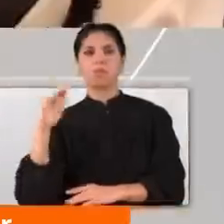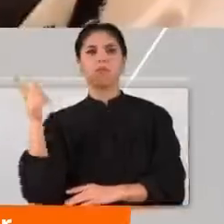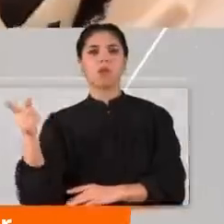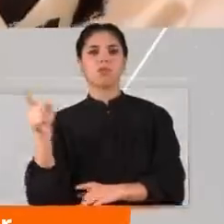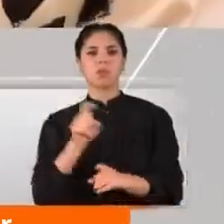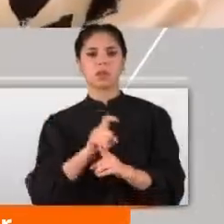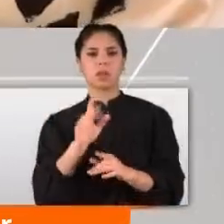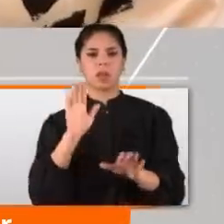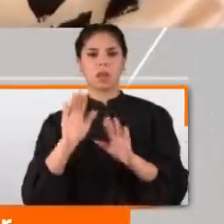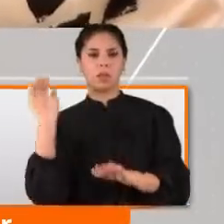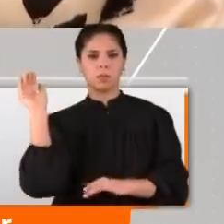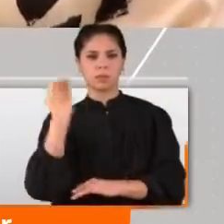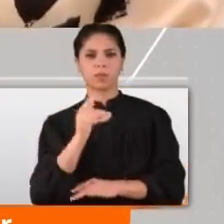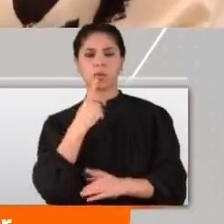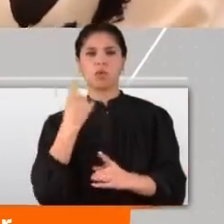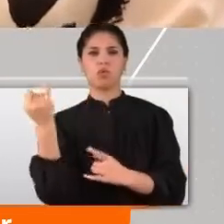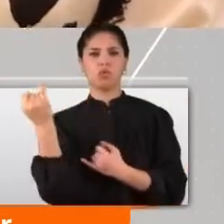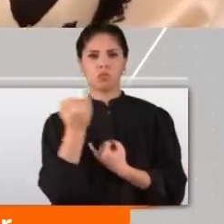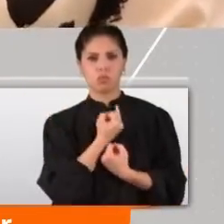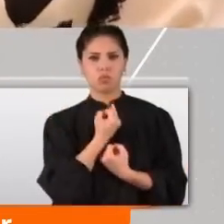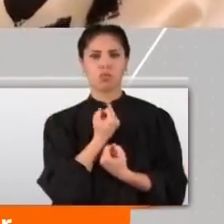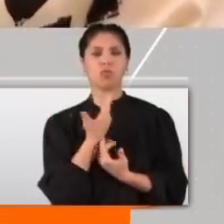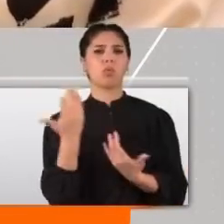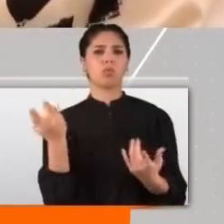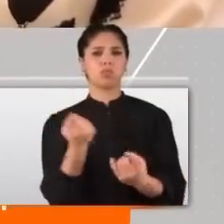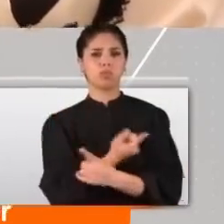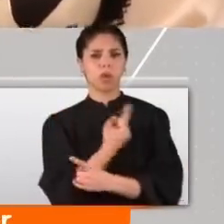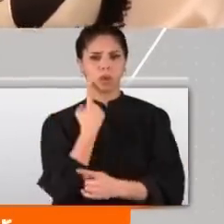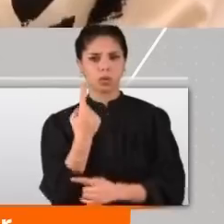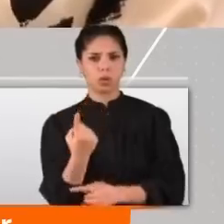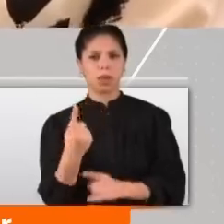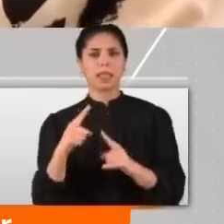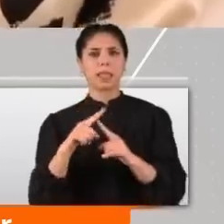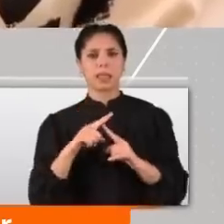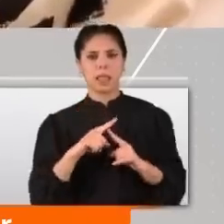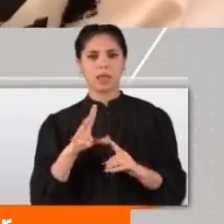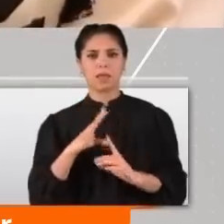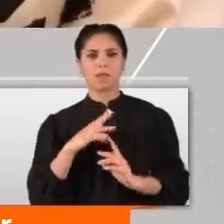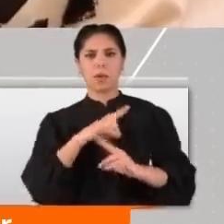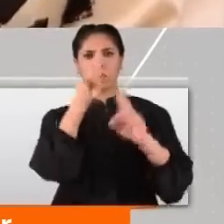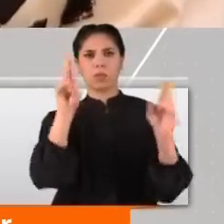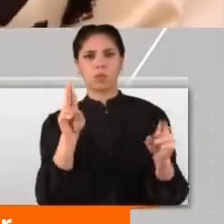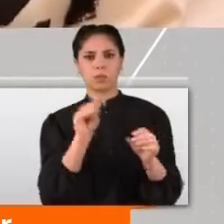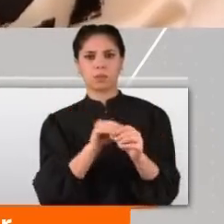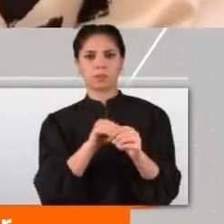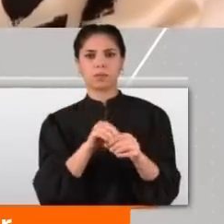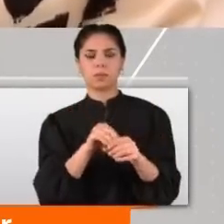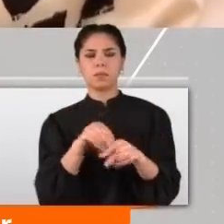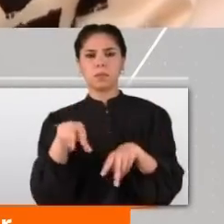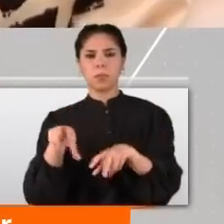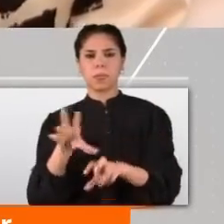başvurdu. Kapıma gelip küfürler, hakaretler, tehditler savurdu. Mağazada